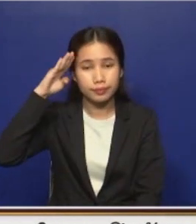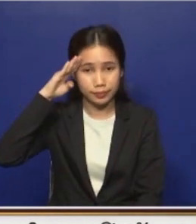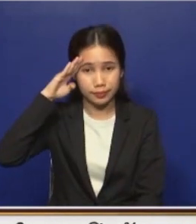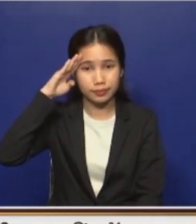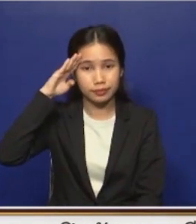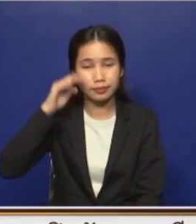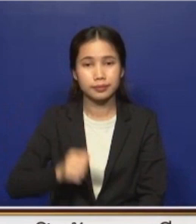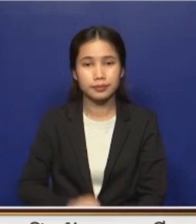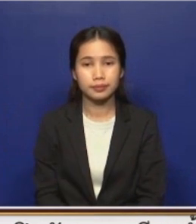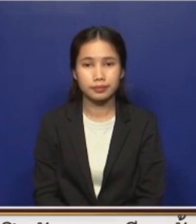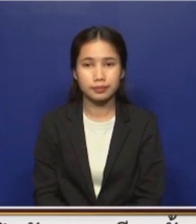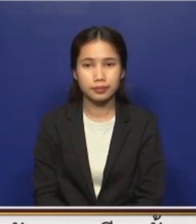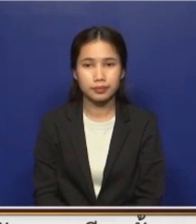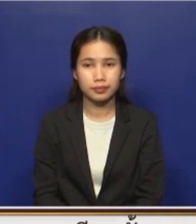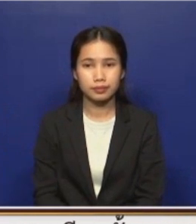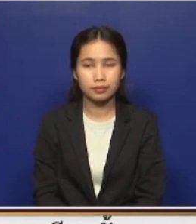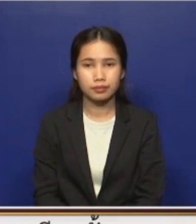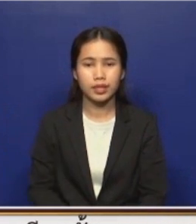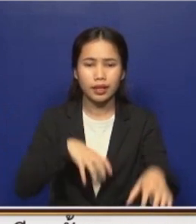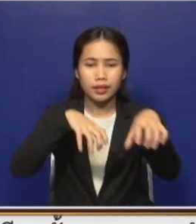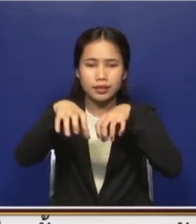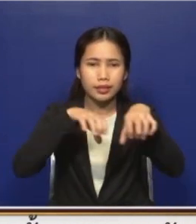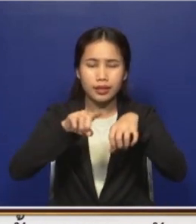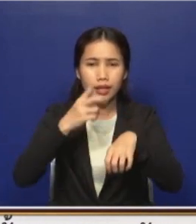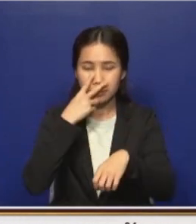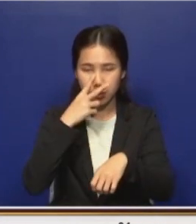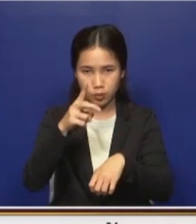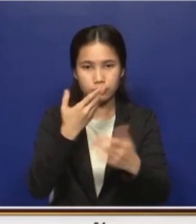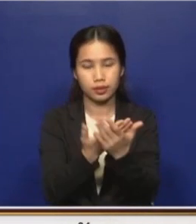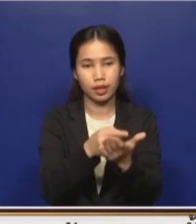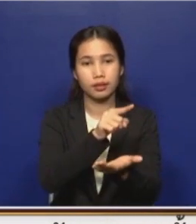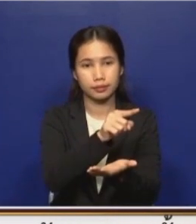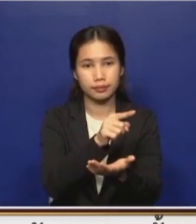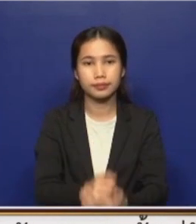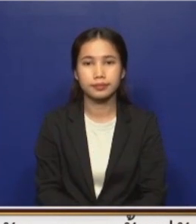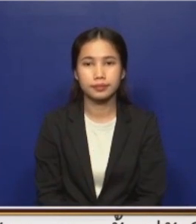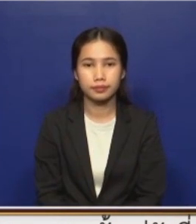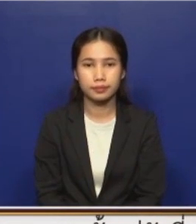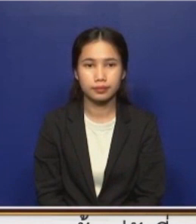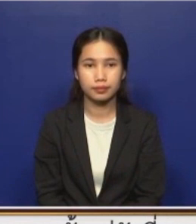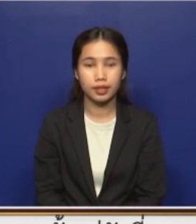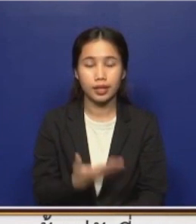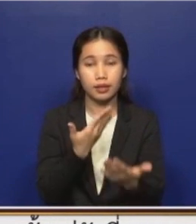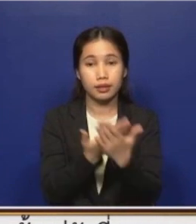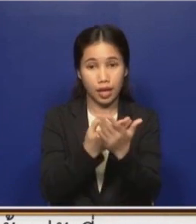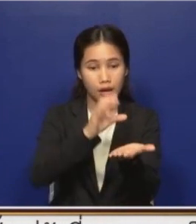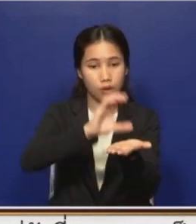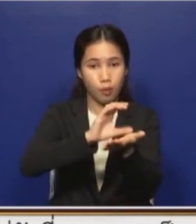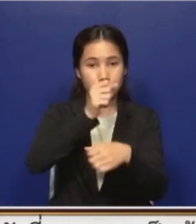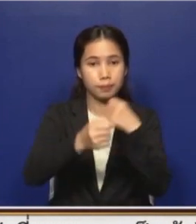จ่ายทั้งหมดฮะรายได้ที่คิดว่าจะจัดเก็บ 2.7 ล้านล้านฮะเป็นงบขาดดุล 4.6 แสนล้าน